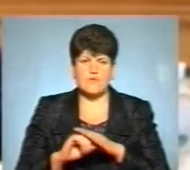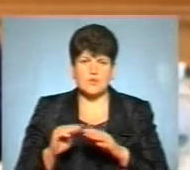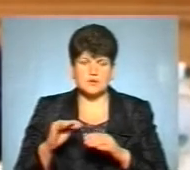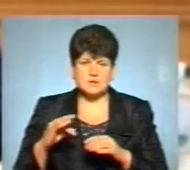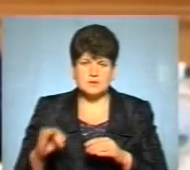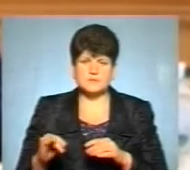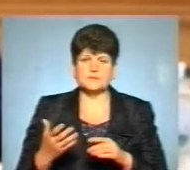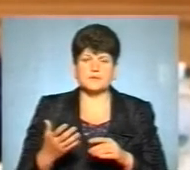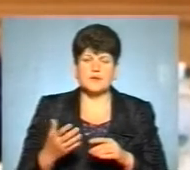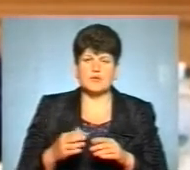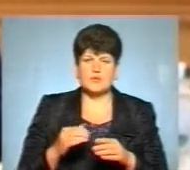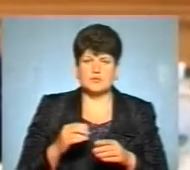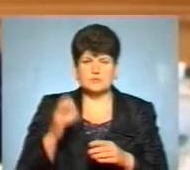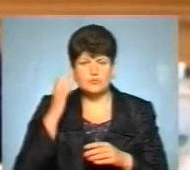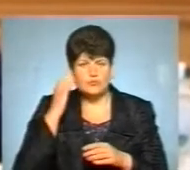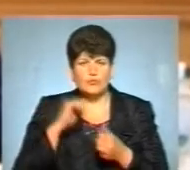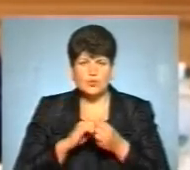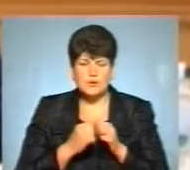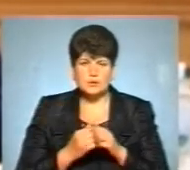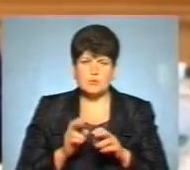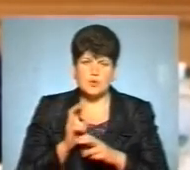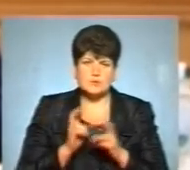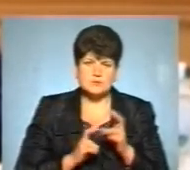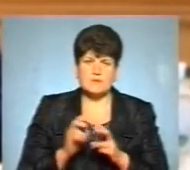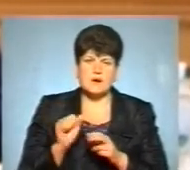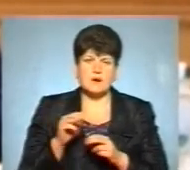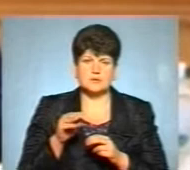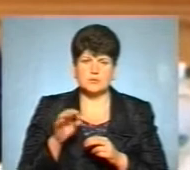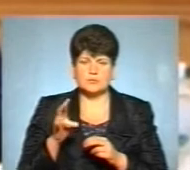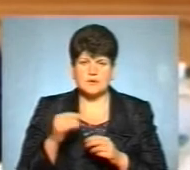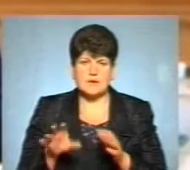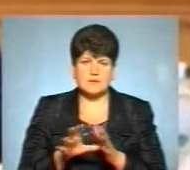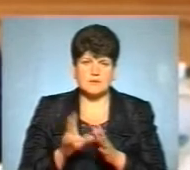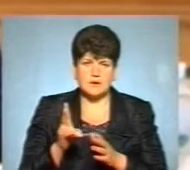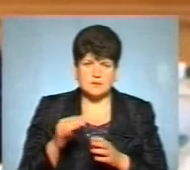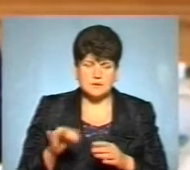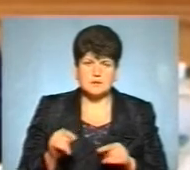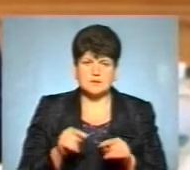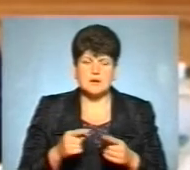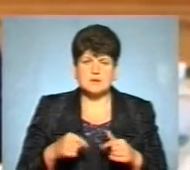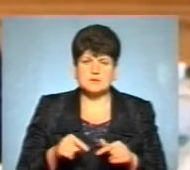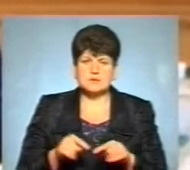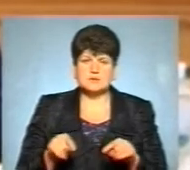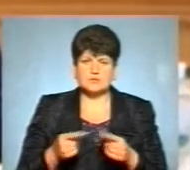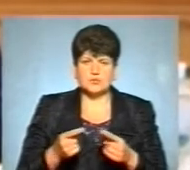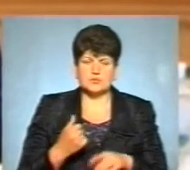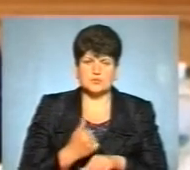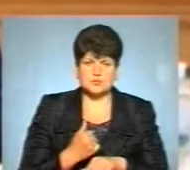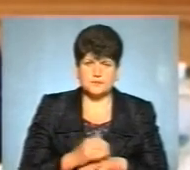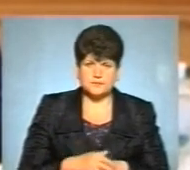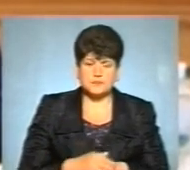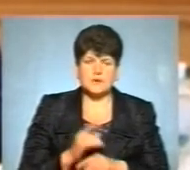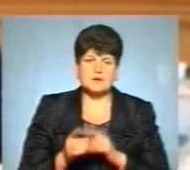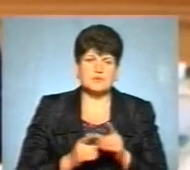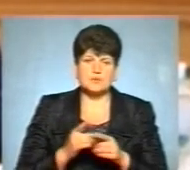роботи вугільної промисловості, атомної енергетики, тобто тих галузей, які сьогодні становлять основу енергетичної галузі.